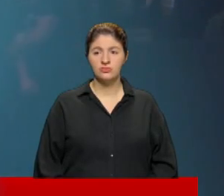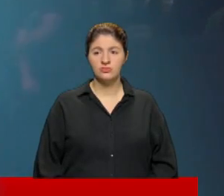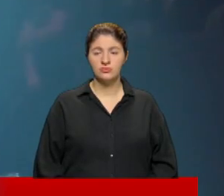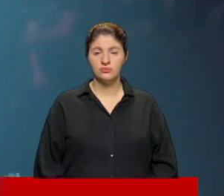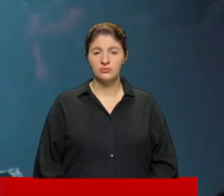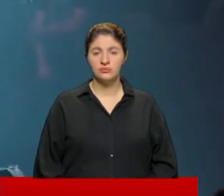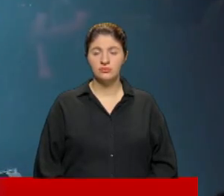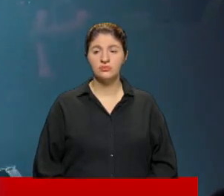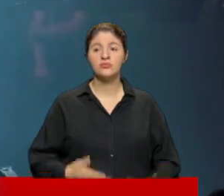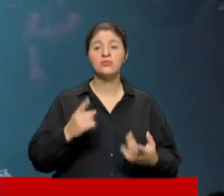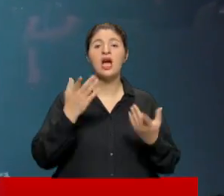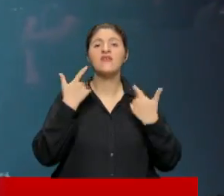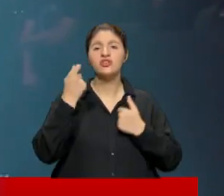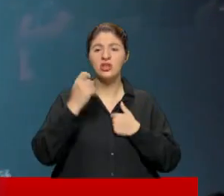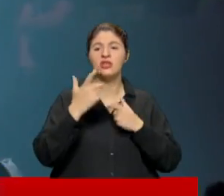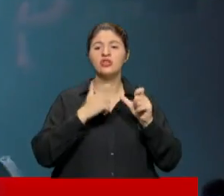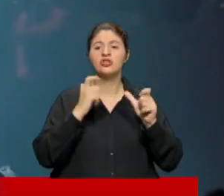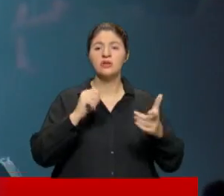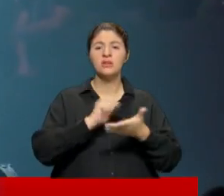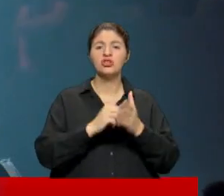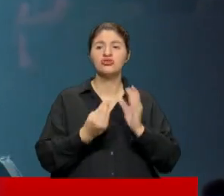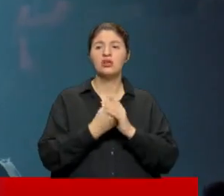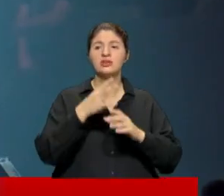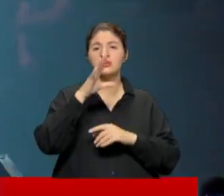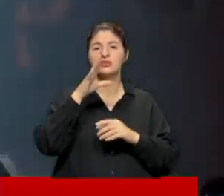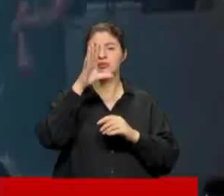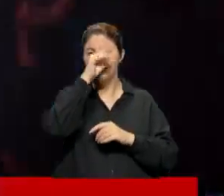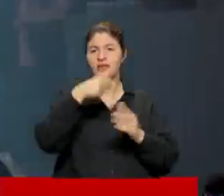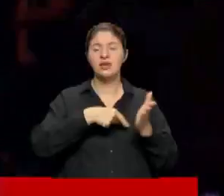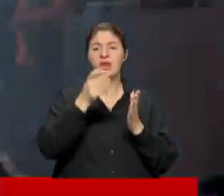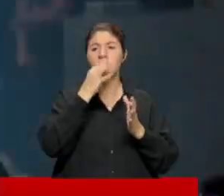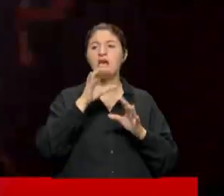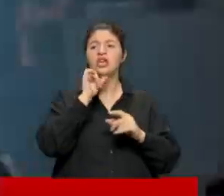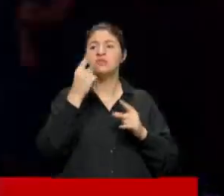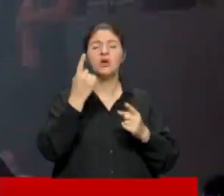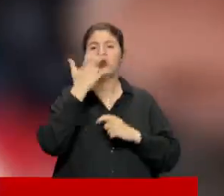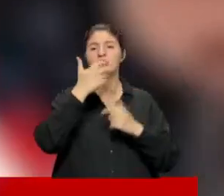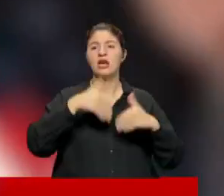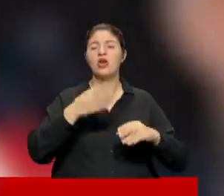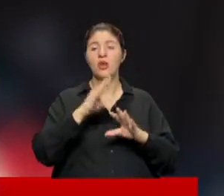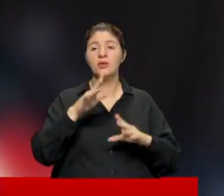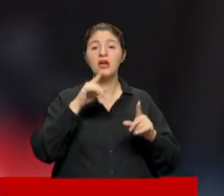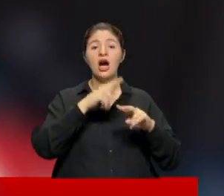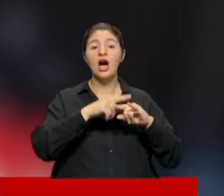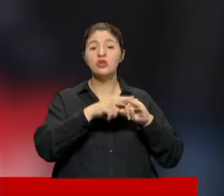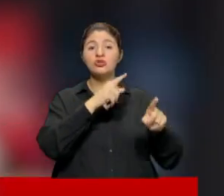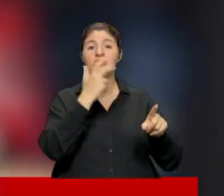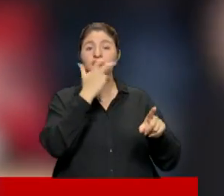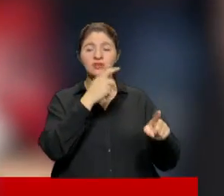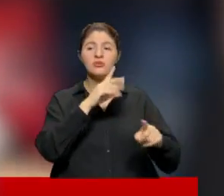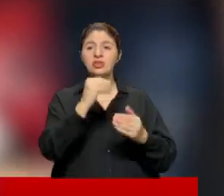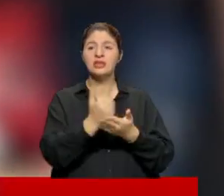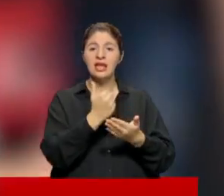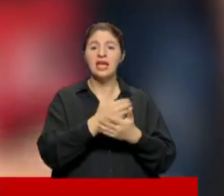Ben ne hava koşulları ne de sosyal medyada çıkan sahte iptal haberleri hiçbiri konsere engel olamadı Haluk Levent'in konserinin tüm